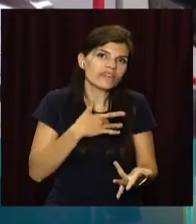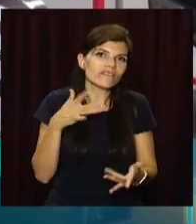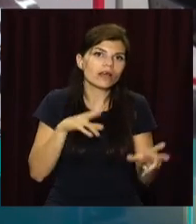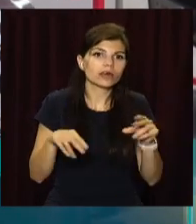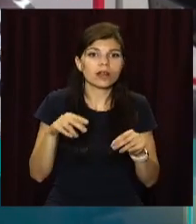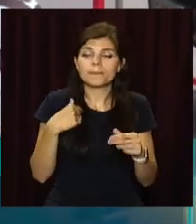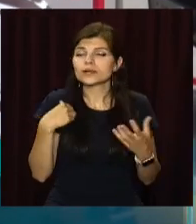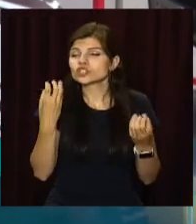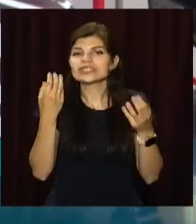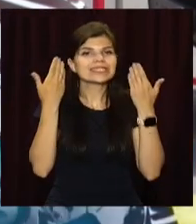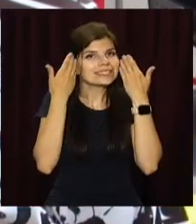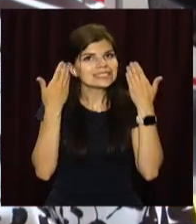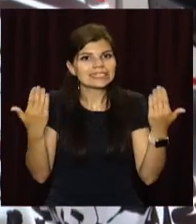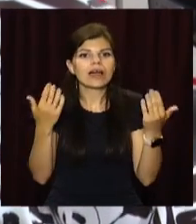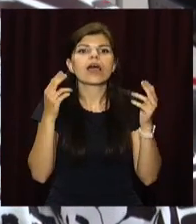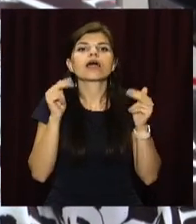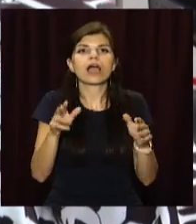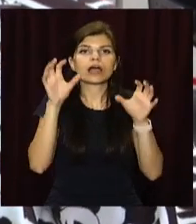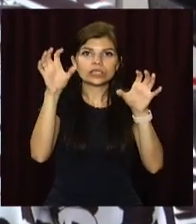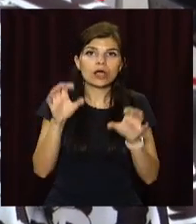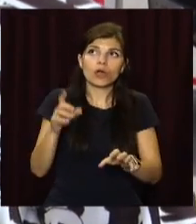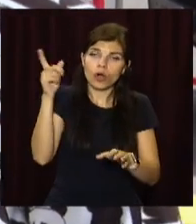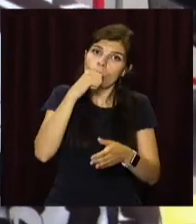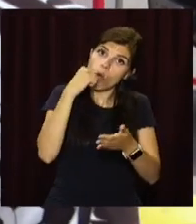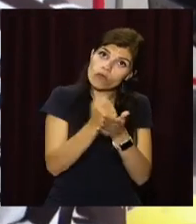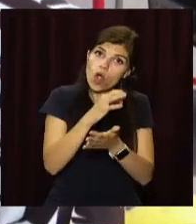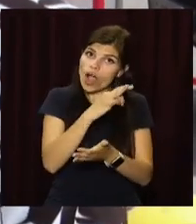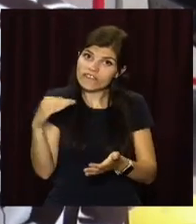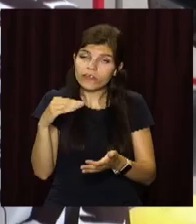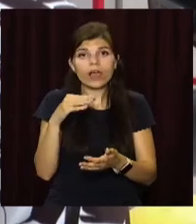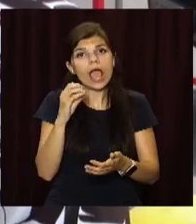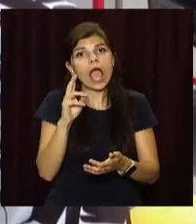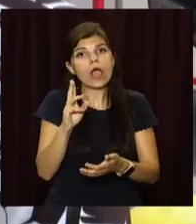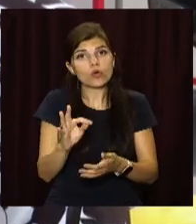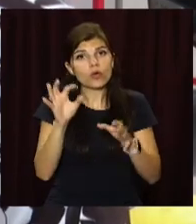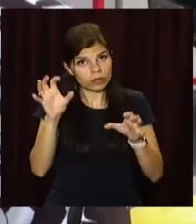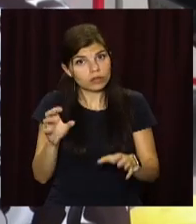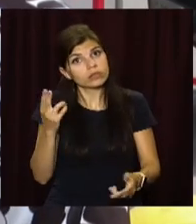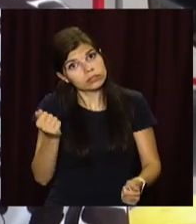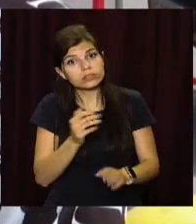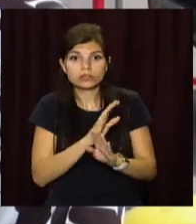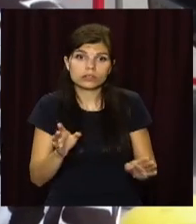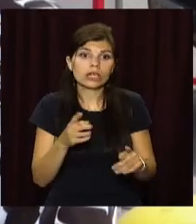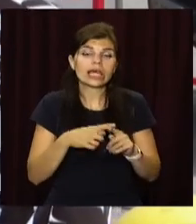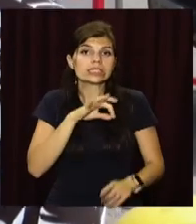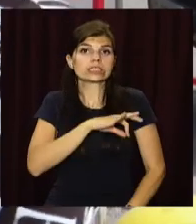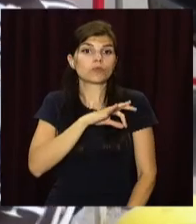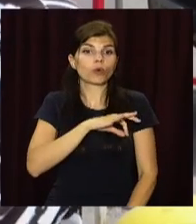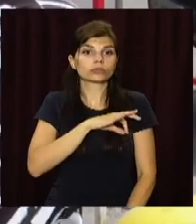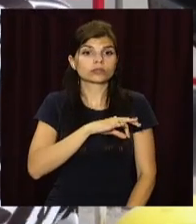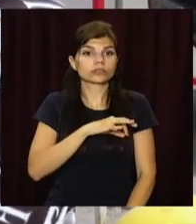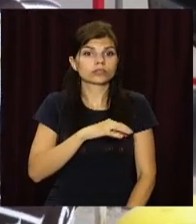Опять же таки, мы не знаем, как еще законодатель закрепил ли эти экопакеты законодательно их